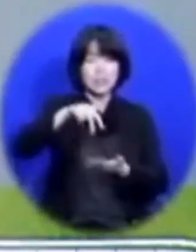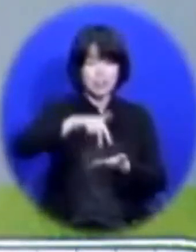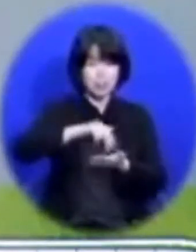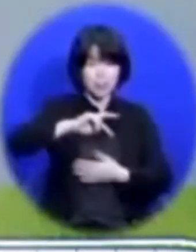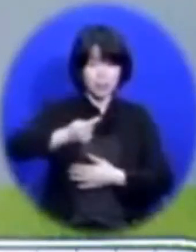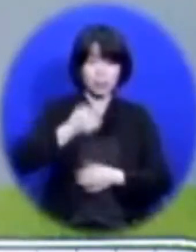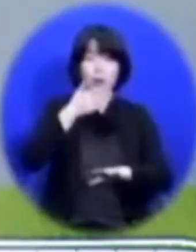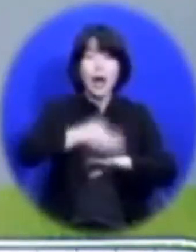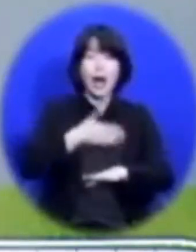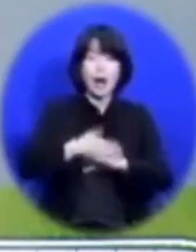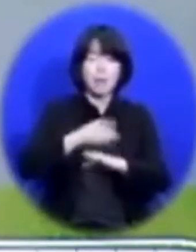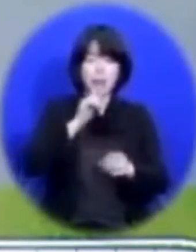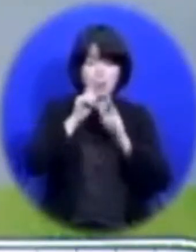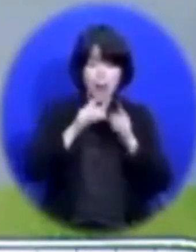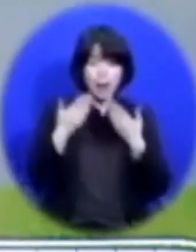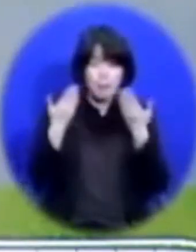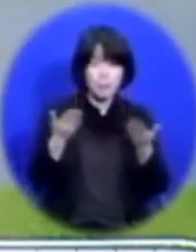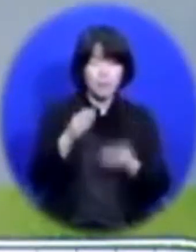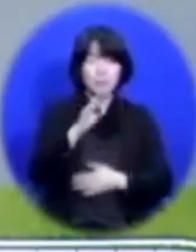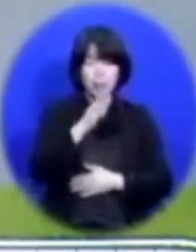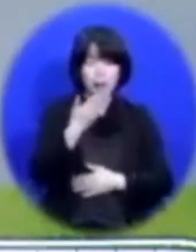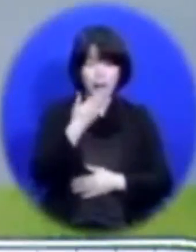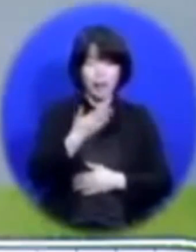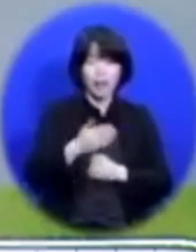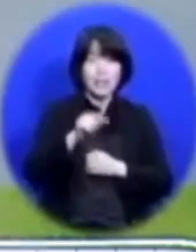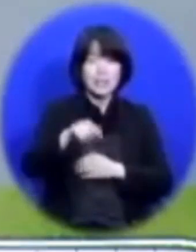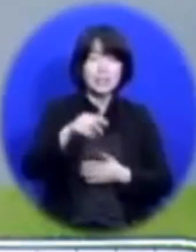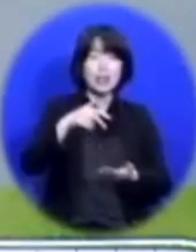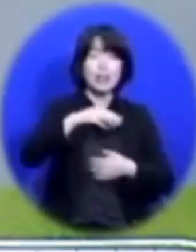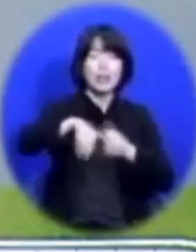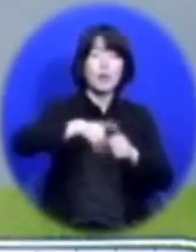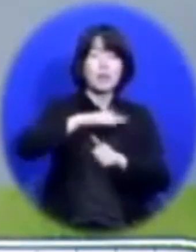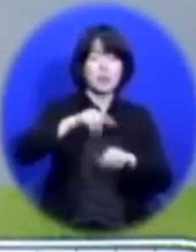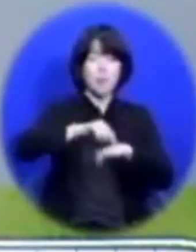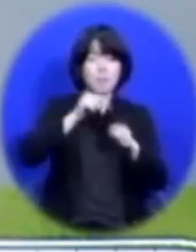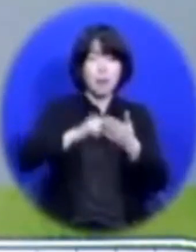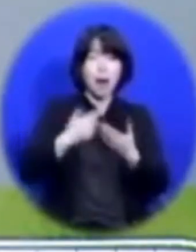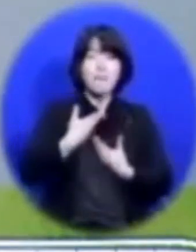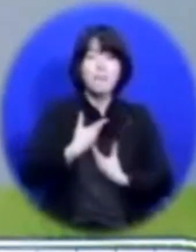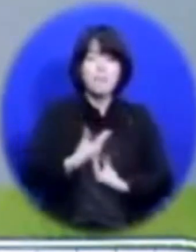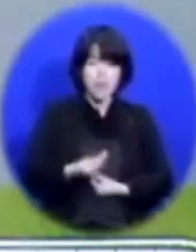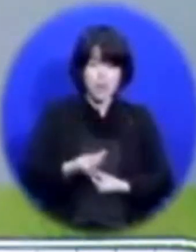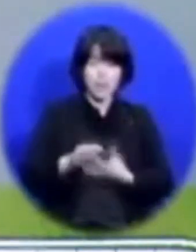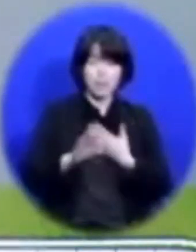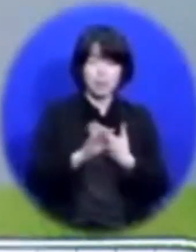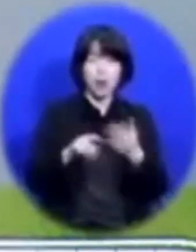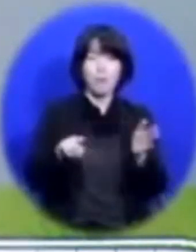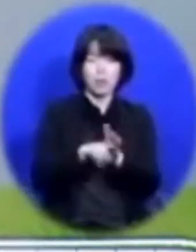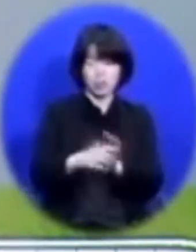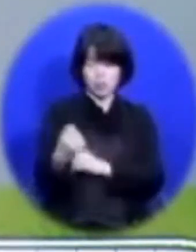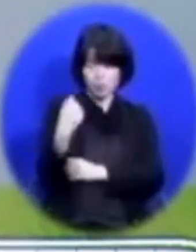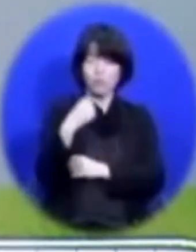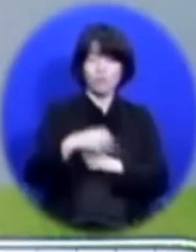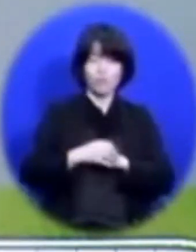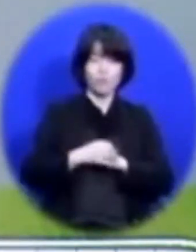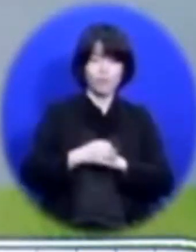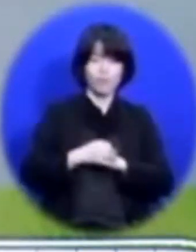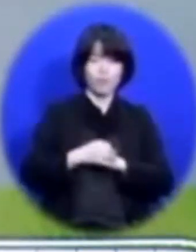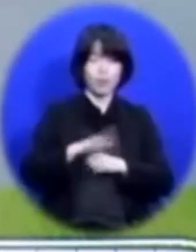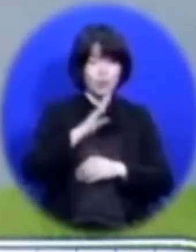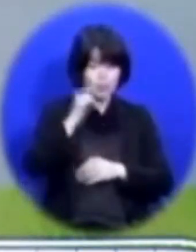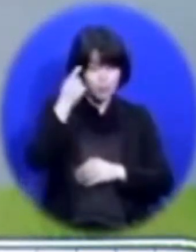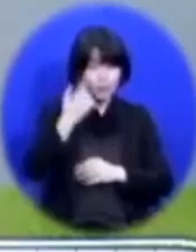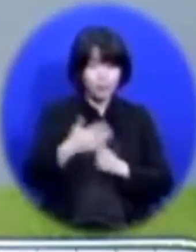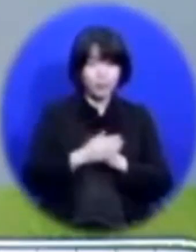샘솟으며, 마음이평화를찾는다면,그것이바로 믿음의힘입니다.오른쪽?